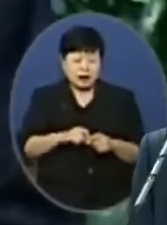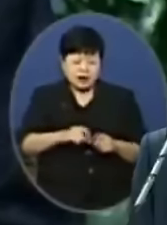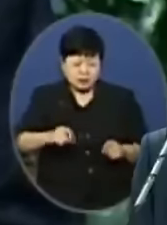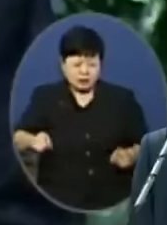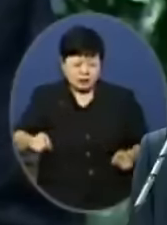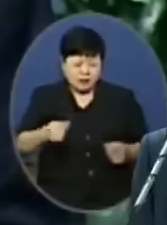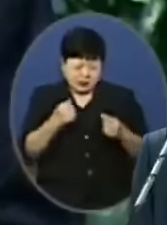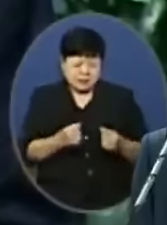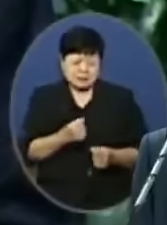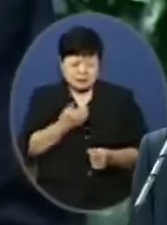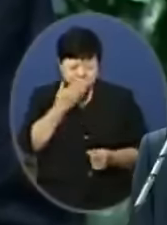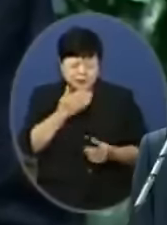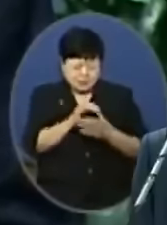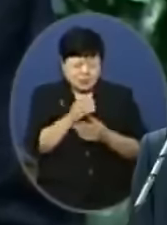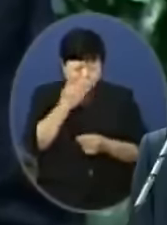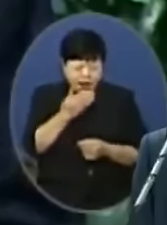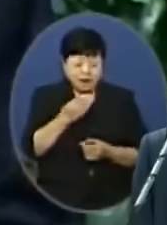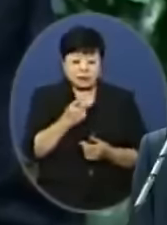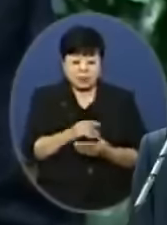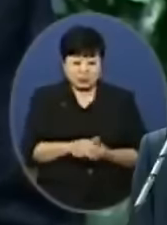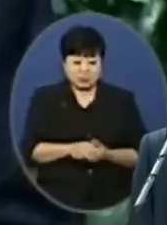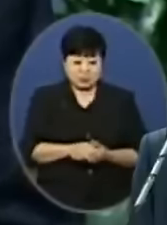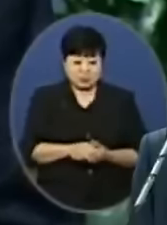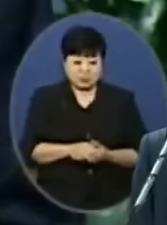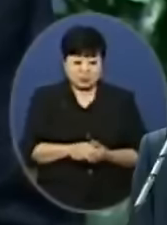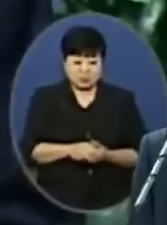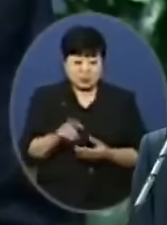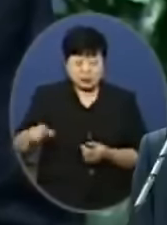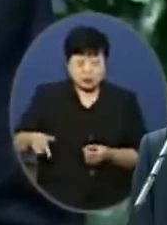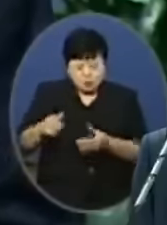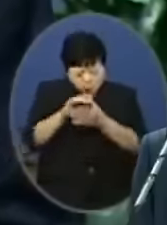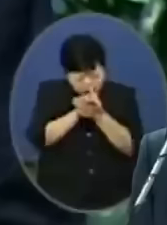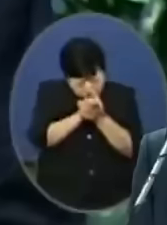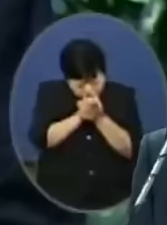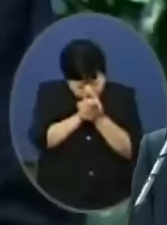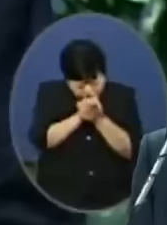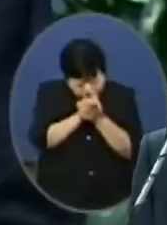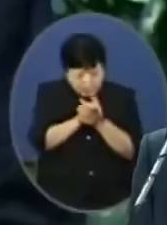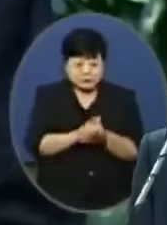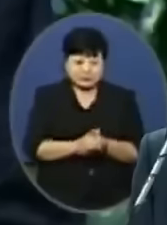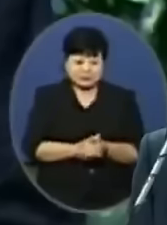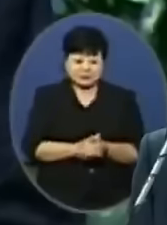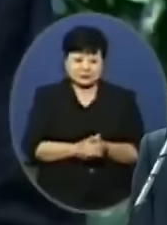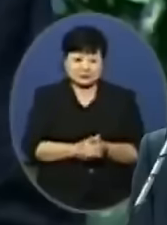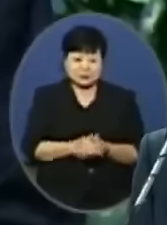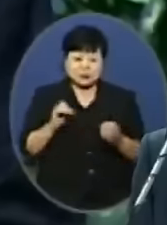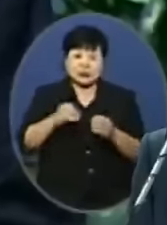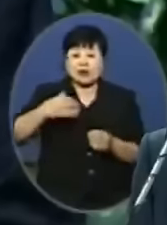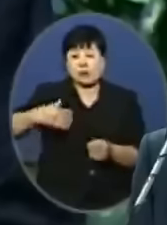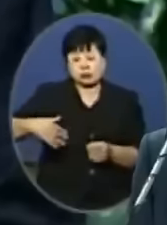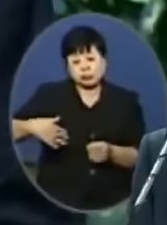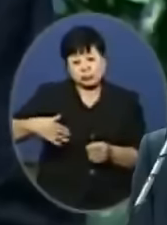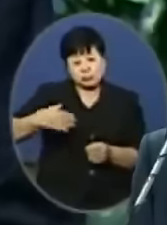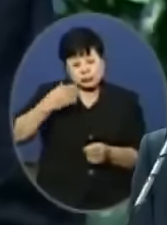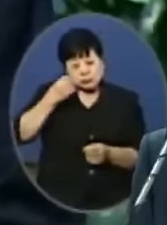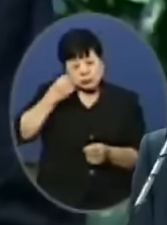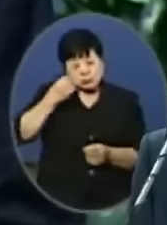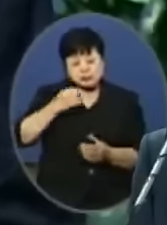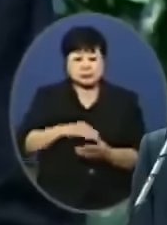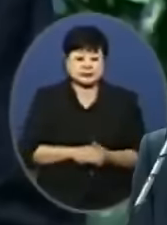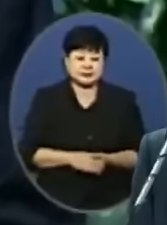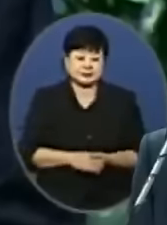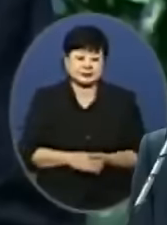있으라도 있겠습니다. 아, 하루 종일 기도했는데 별로 응답이 없는 것 같더랍니다.